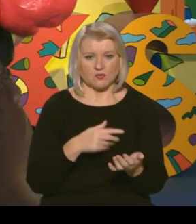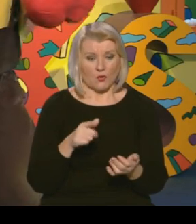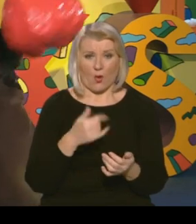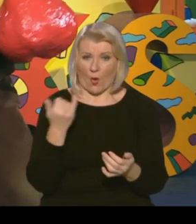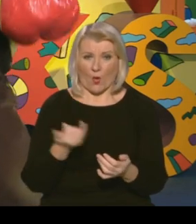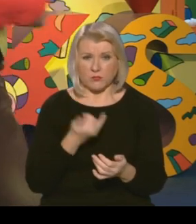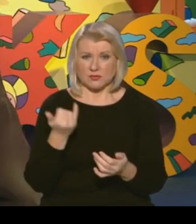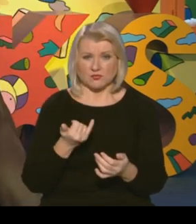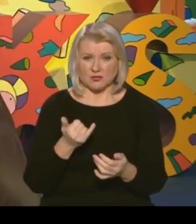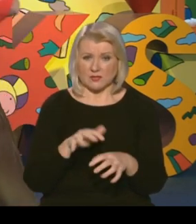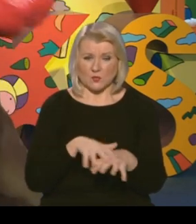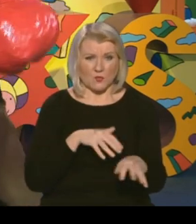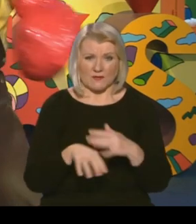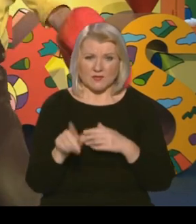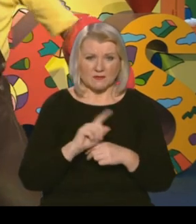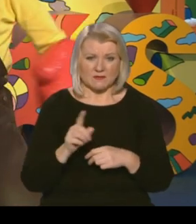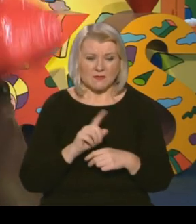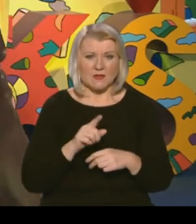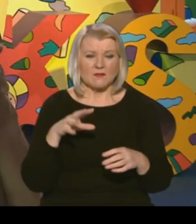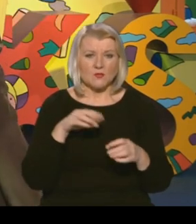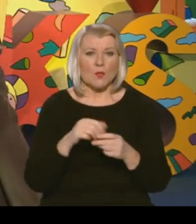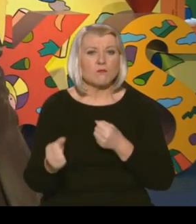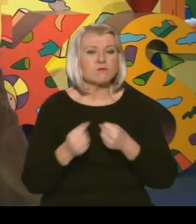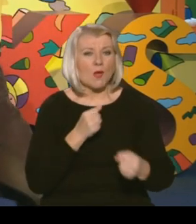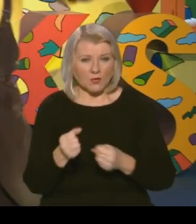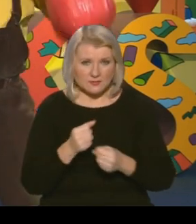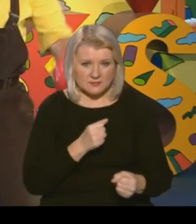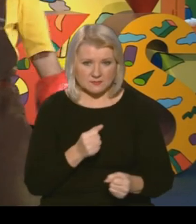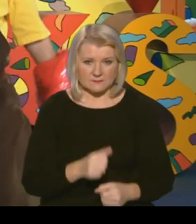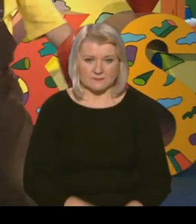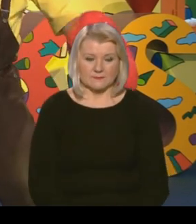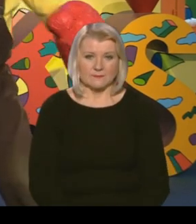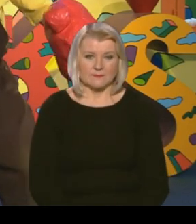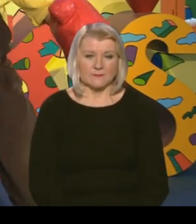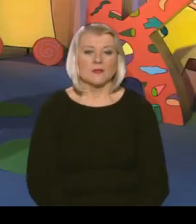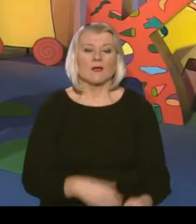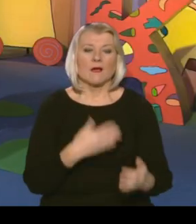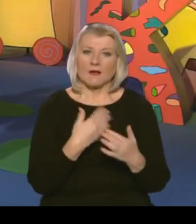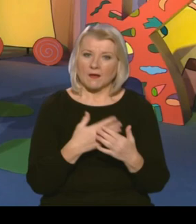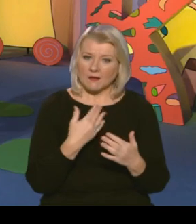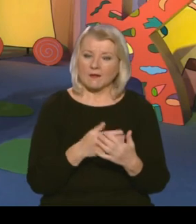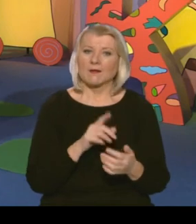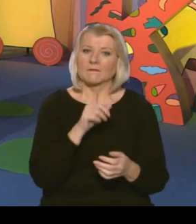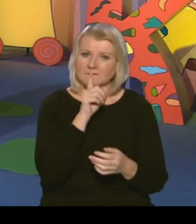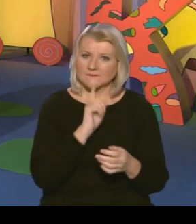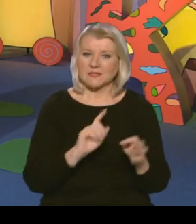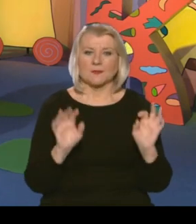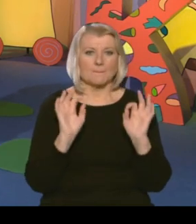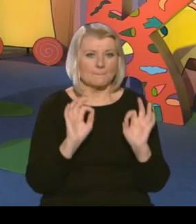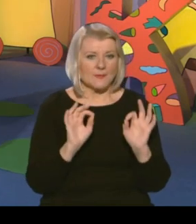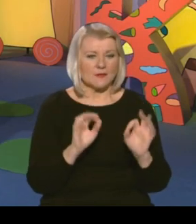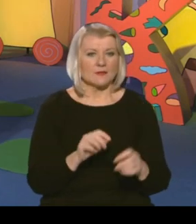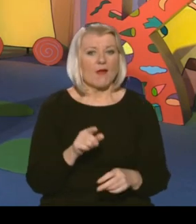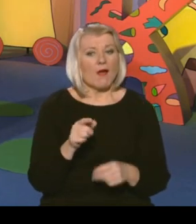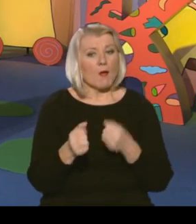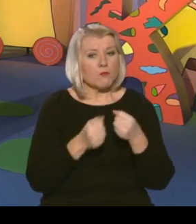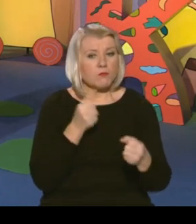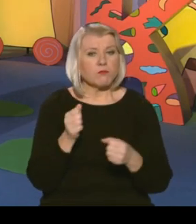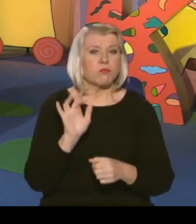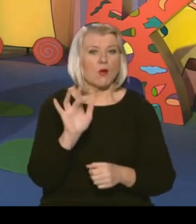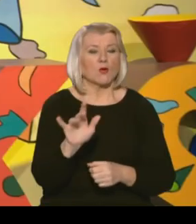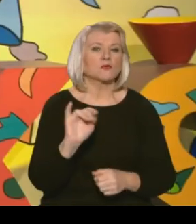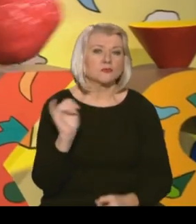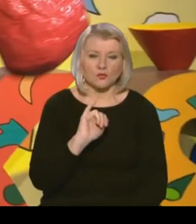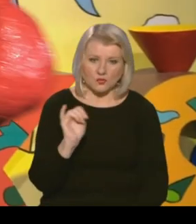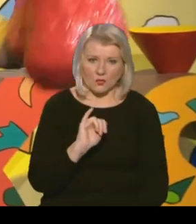rukavice. Ale? To jsou boxerské. Aha, jsou krásné. A proti komu budeš